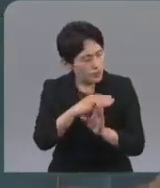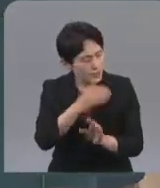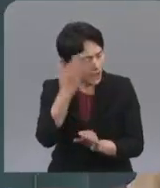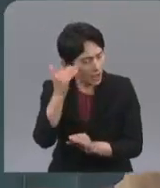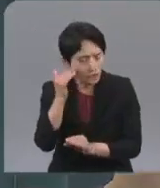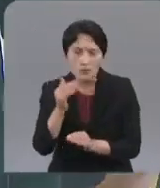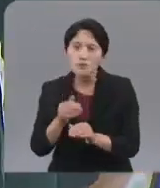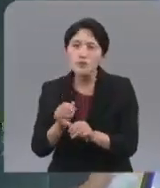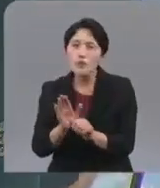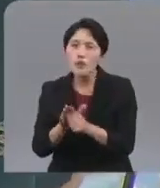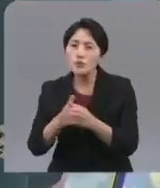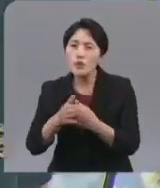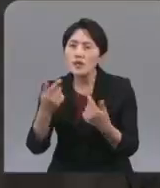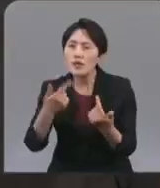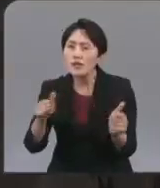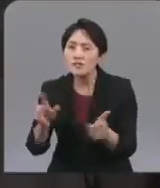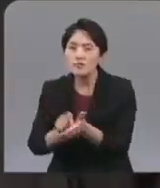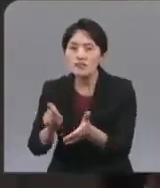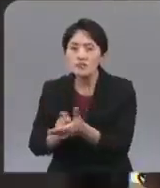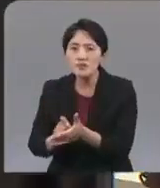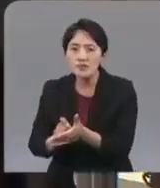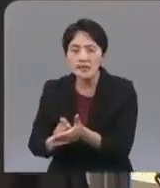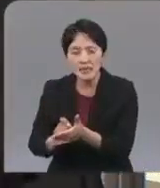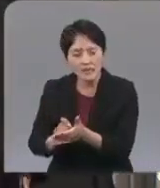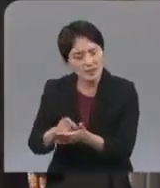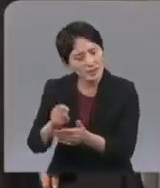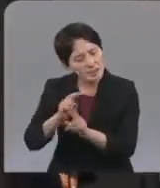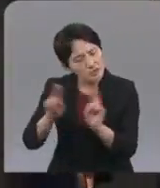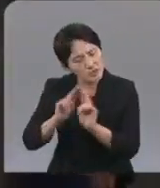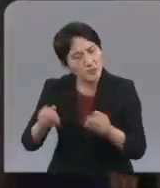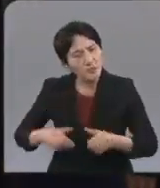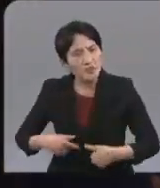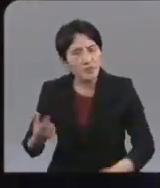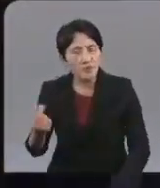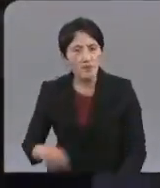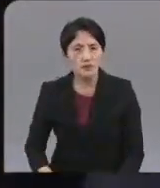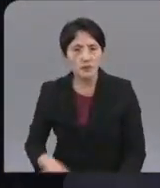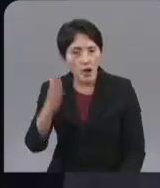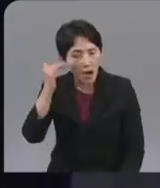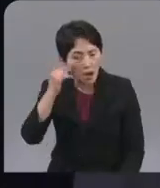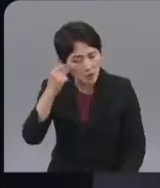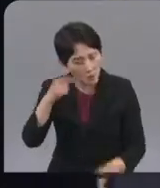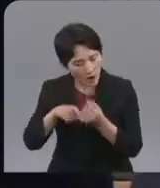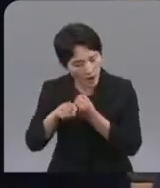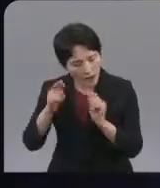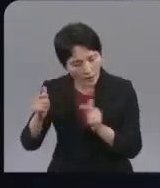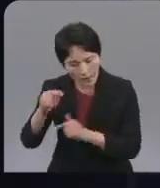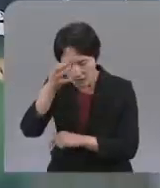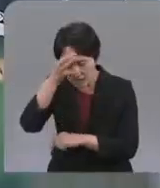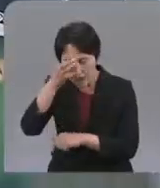معلومات الاقمار الاصطناعيه الامريكيه الخاصه الانذار